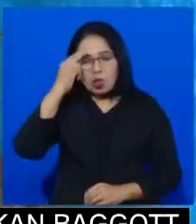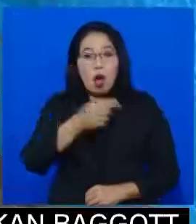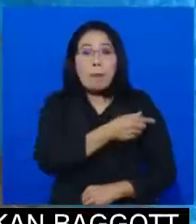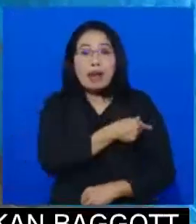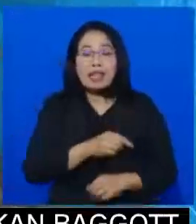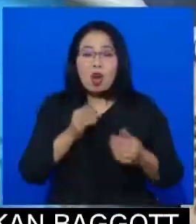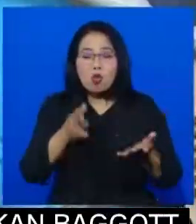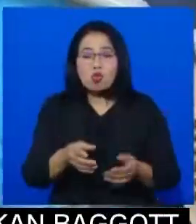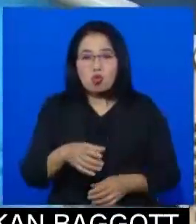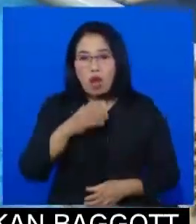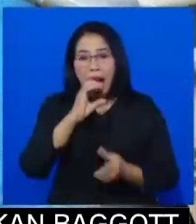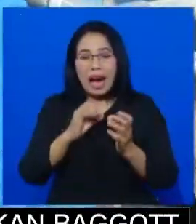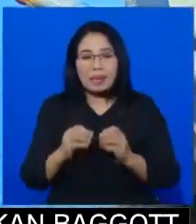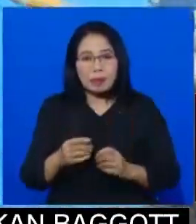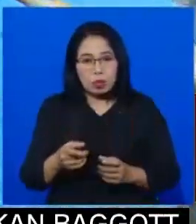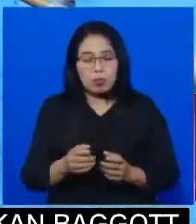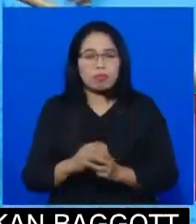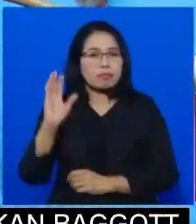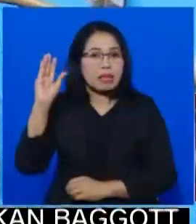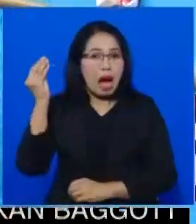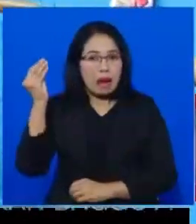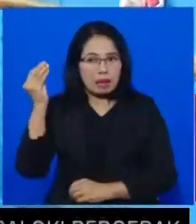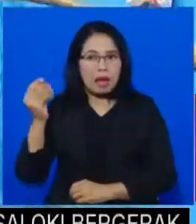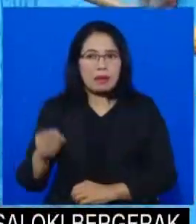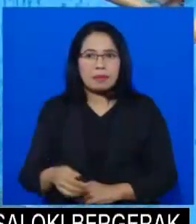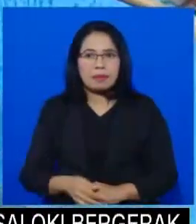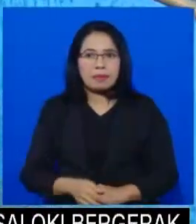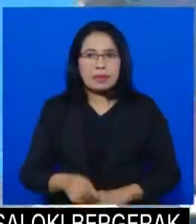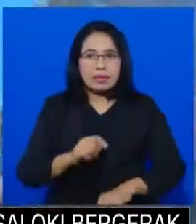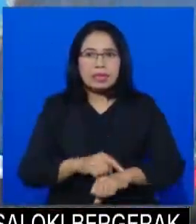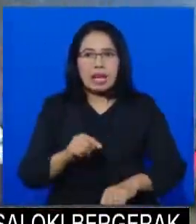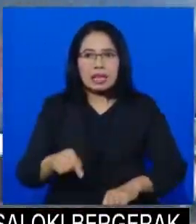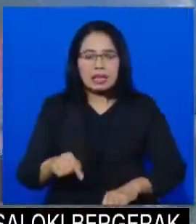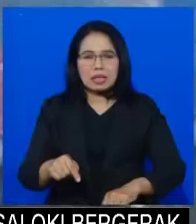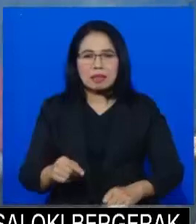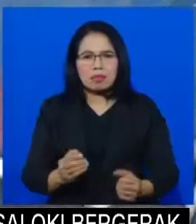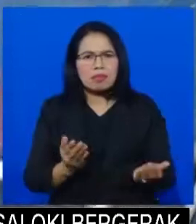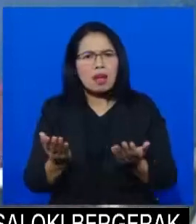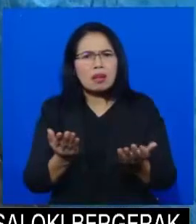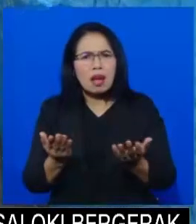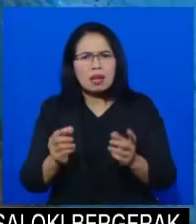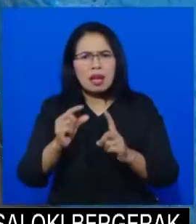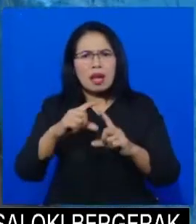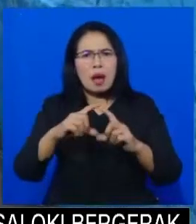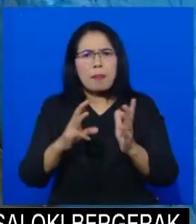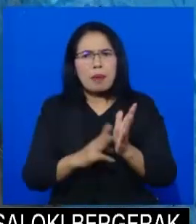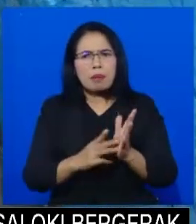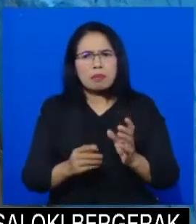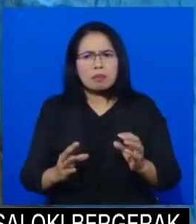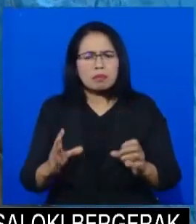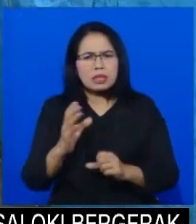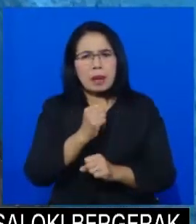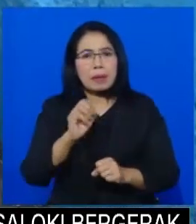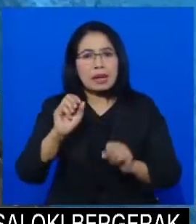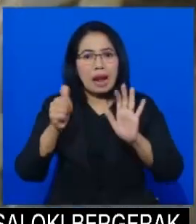Air Minum DPRD DKI Jakarta, Pandapotan Sinaga, saat ini cakupan layanan Pamjaya baru mencapai